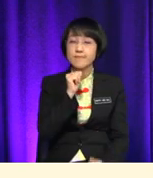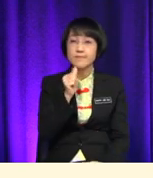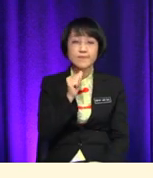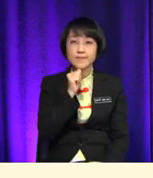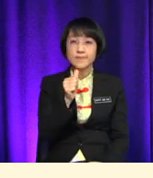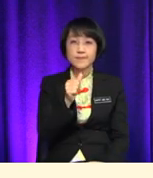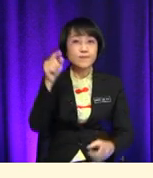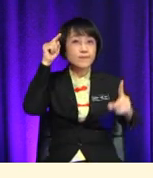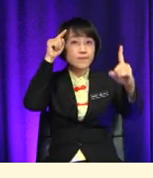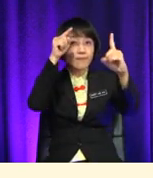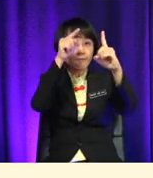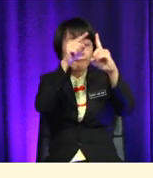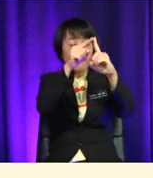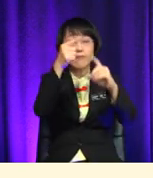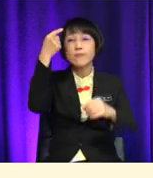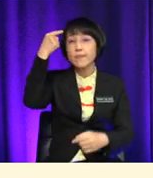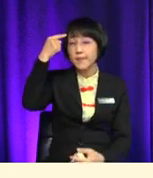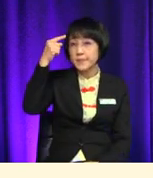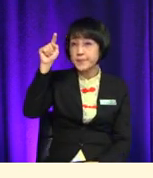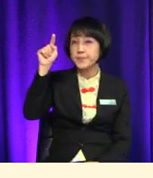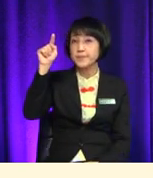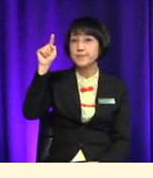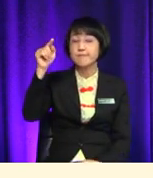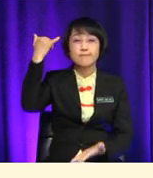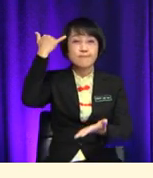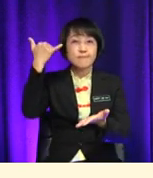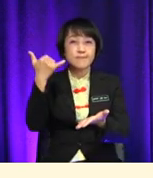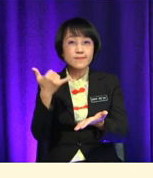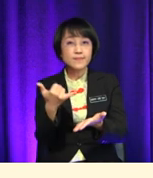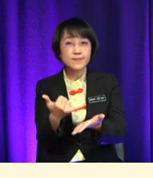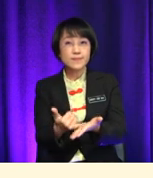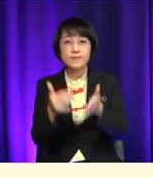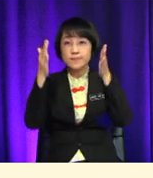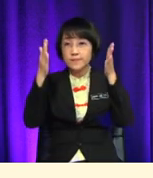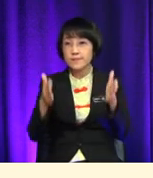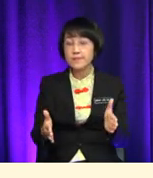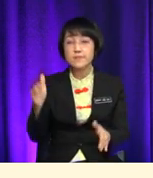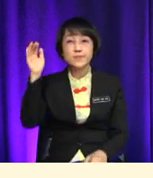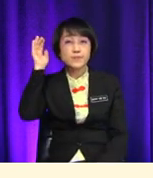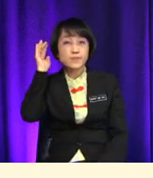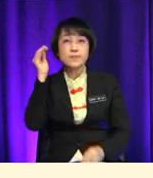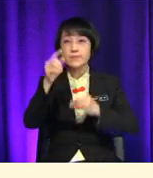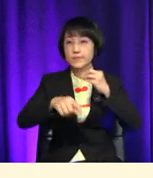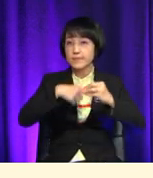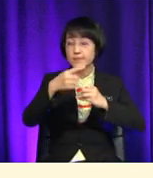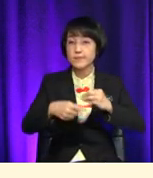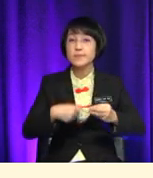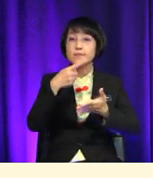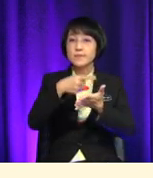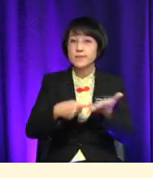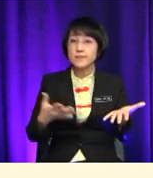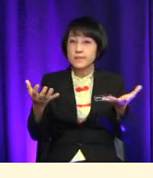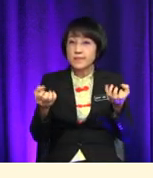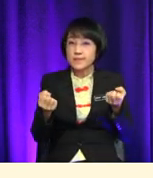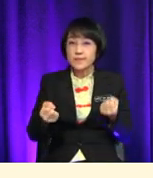Tujuannya adalah untuk meyakinkan pendengar tentang apa yang ingin disampaikan